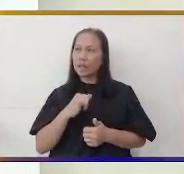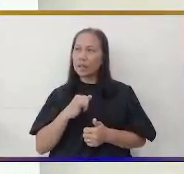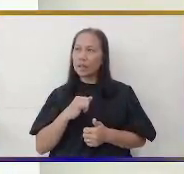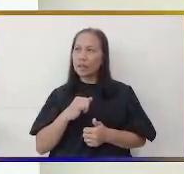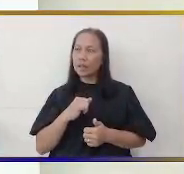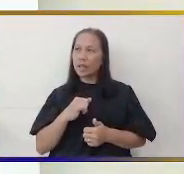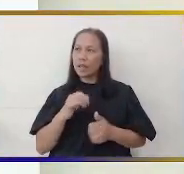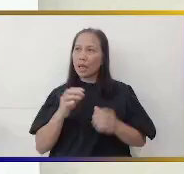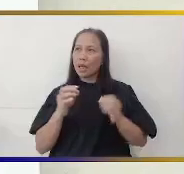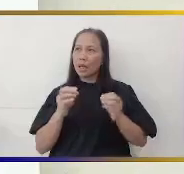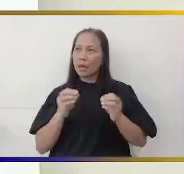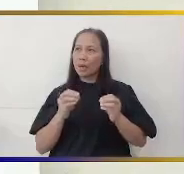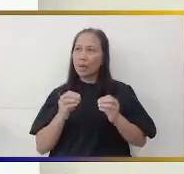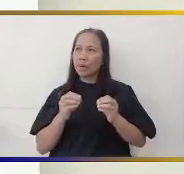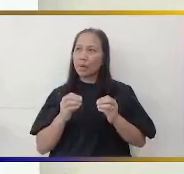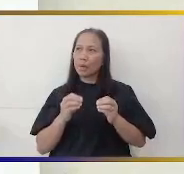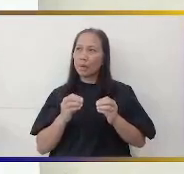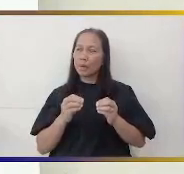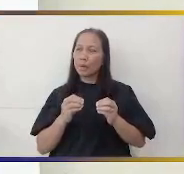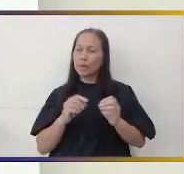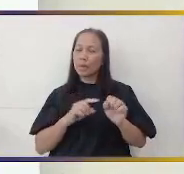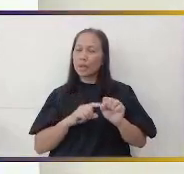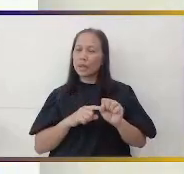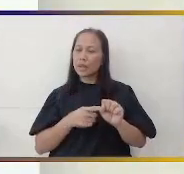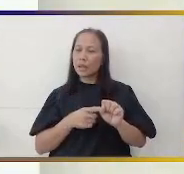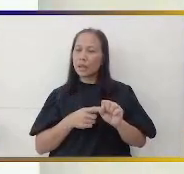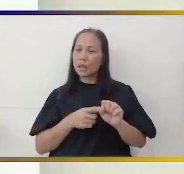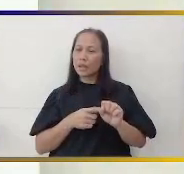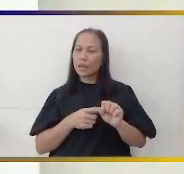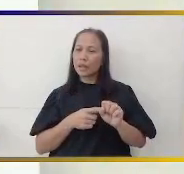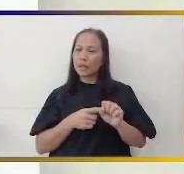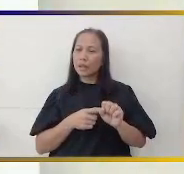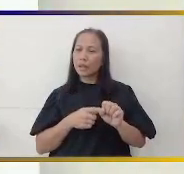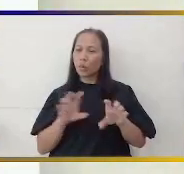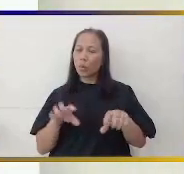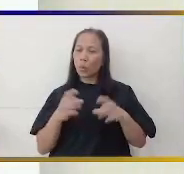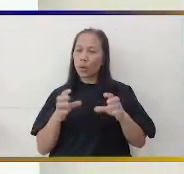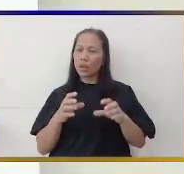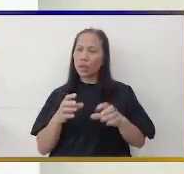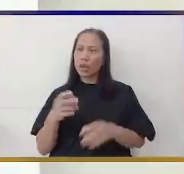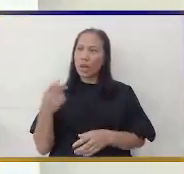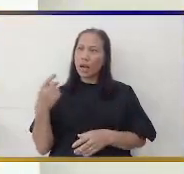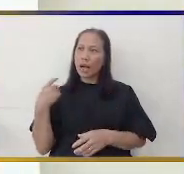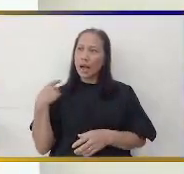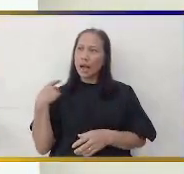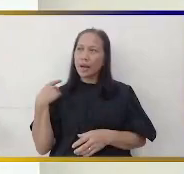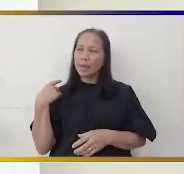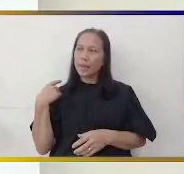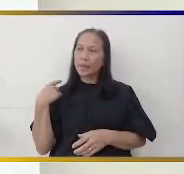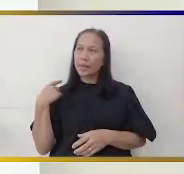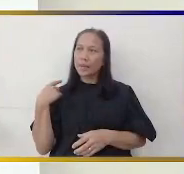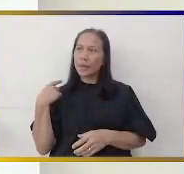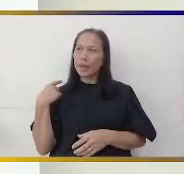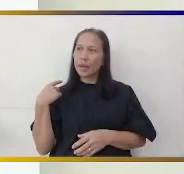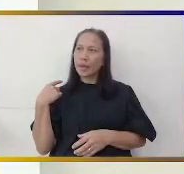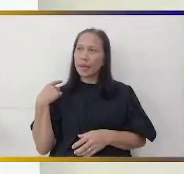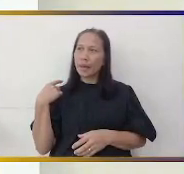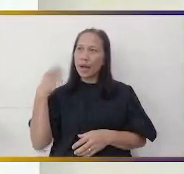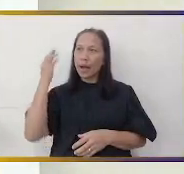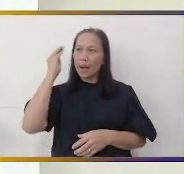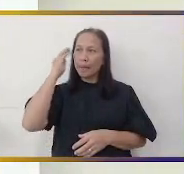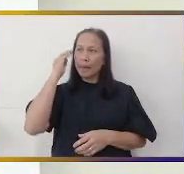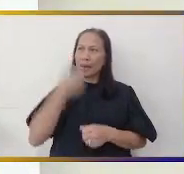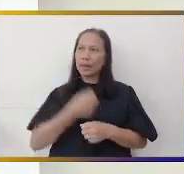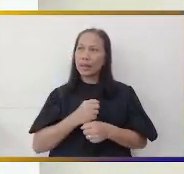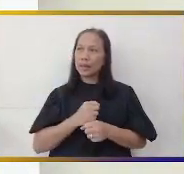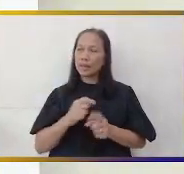mag-work nag-set po ako ng pattern na ibigay yung aking tights and from